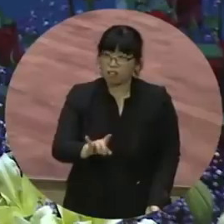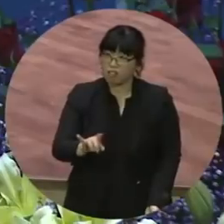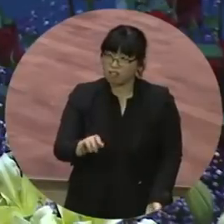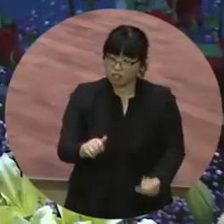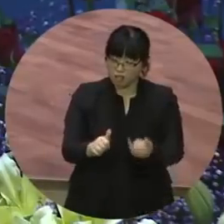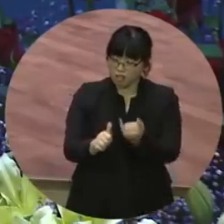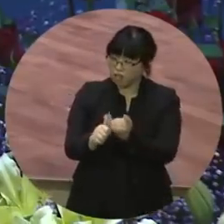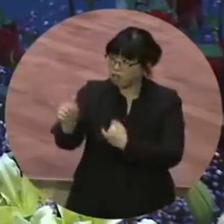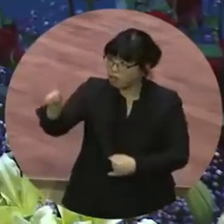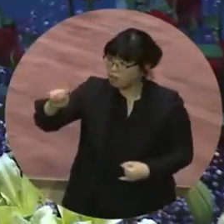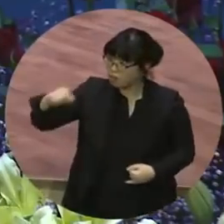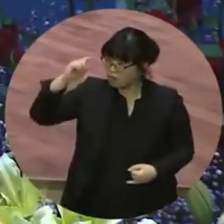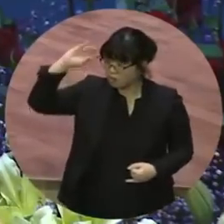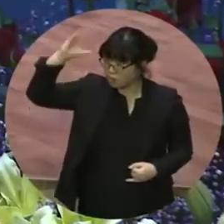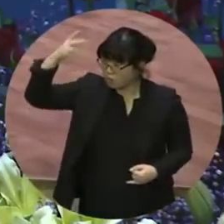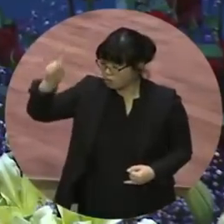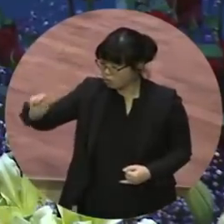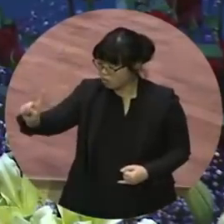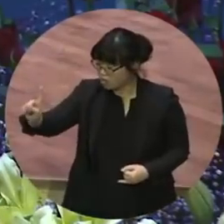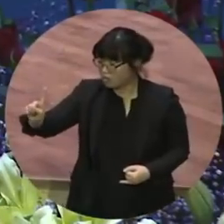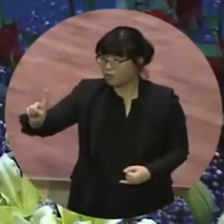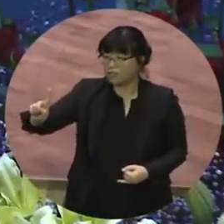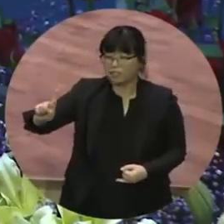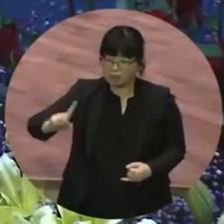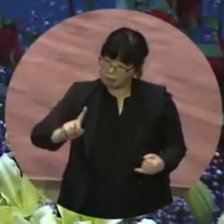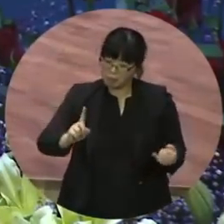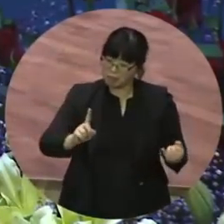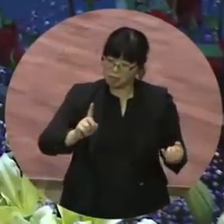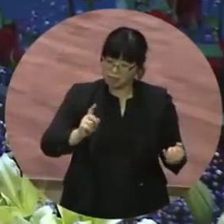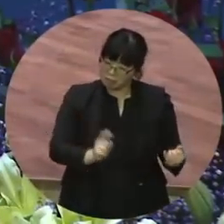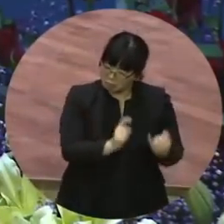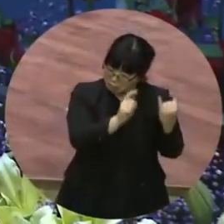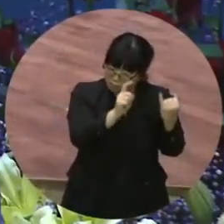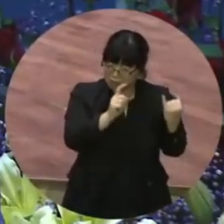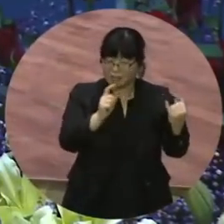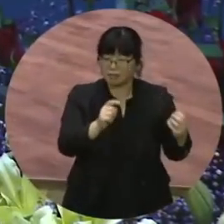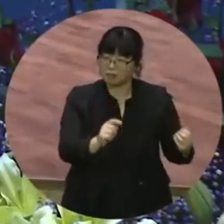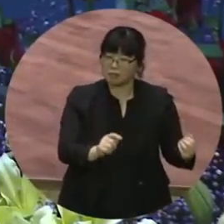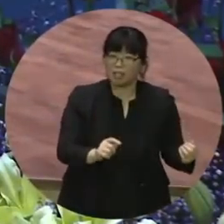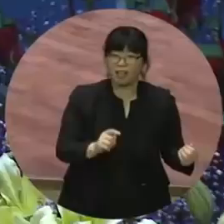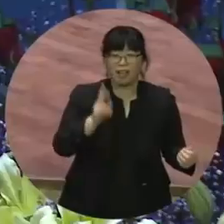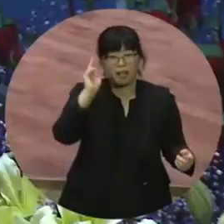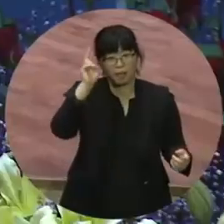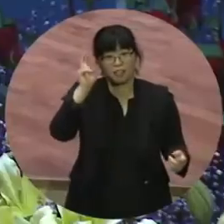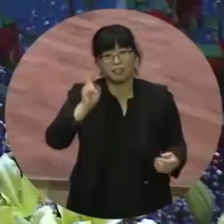내가 왜 이래. 안 놀 거요. 이사가 도망가라!